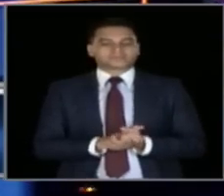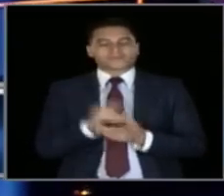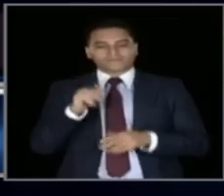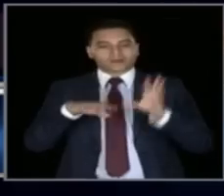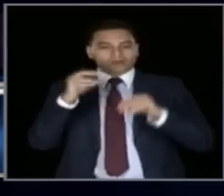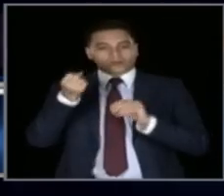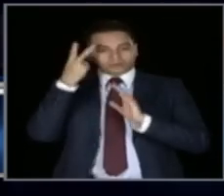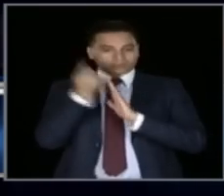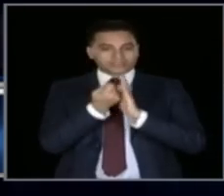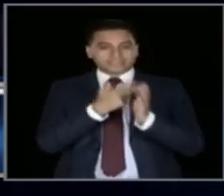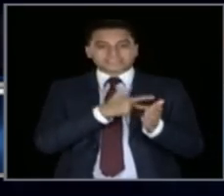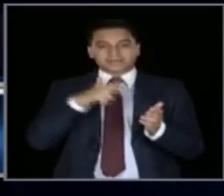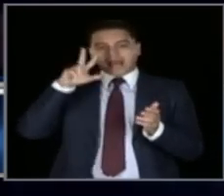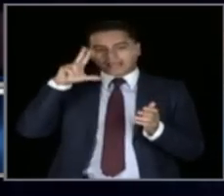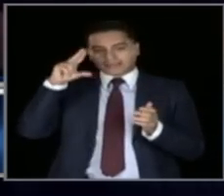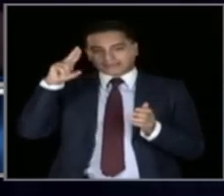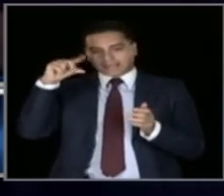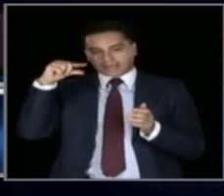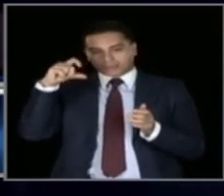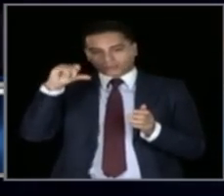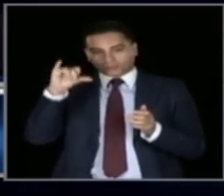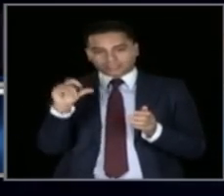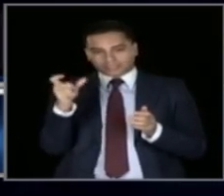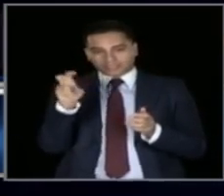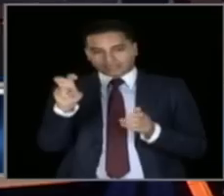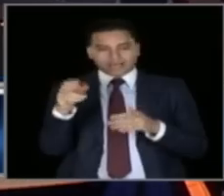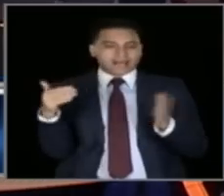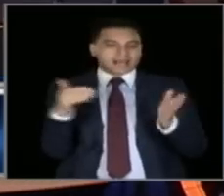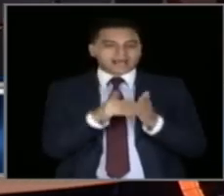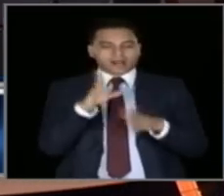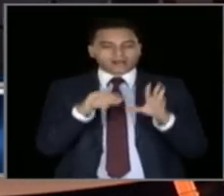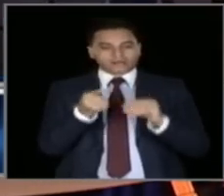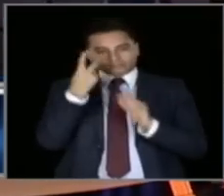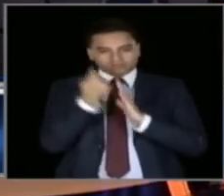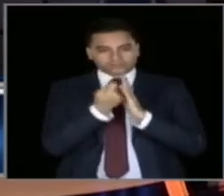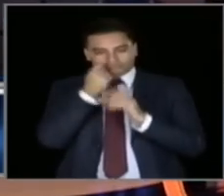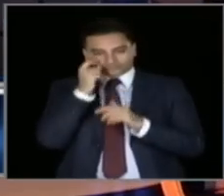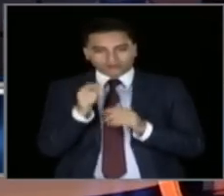رواية التدوينة الأخيرة هي لكاتب مصري معاصر، فمن هو؟